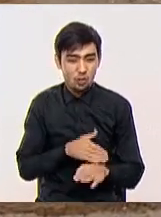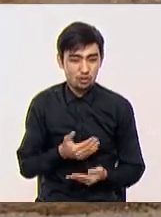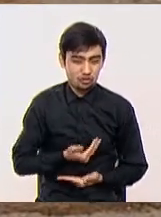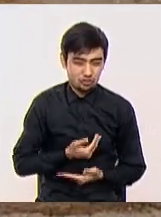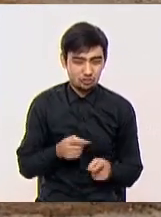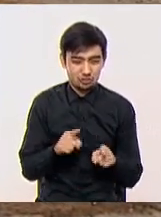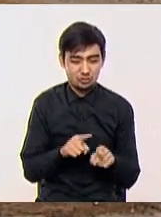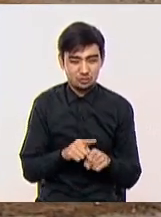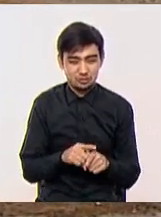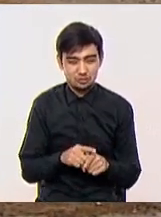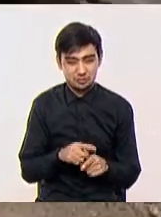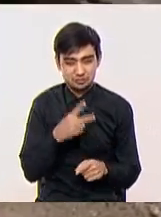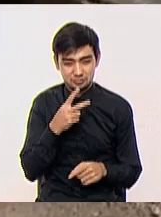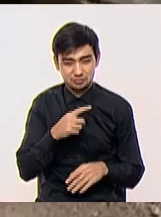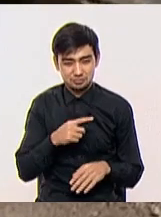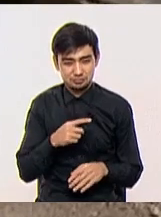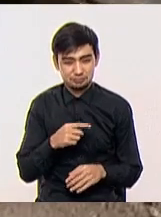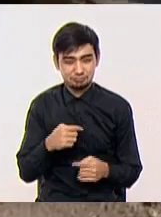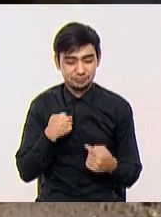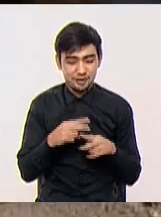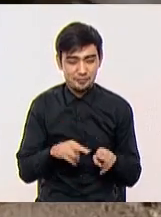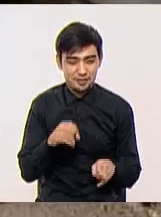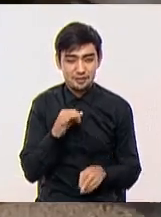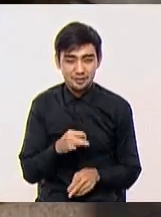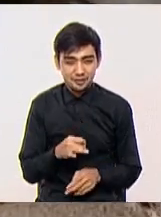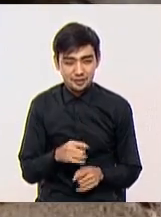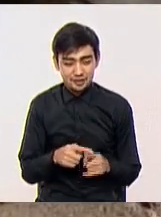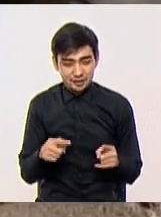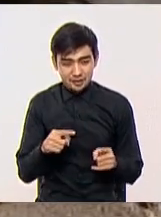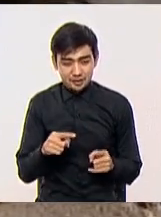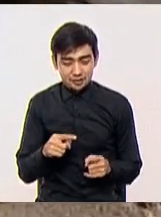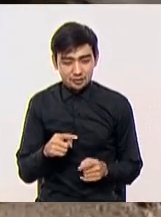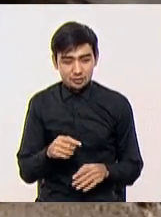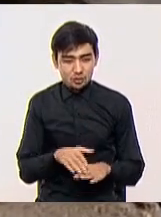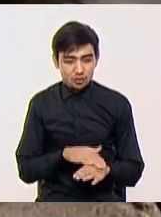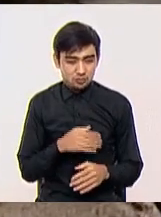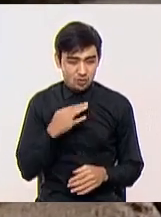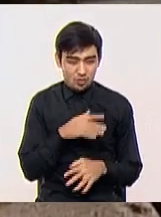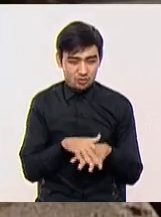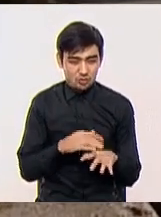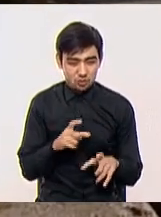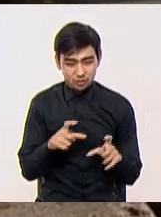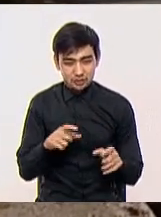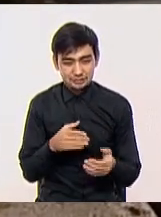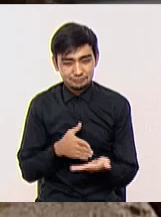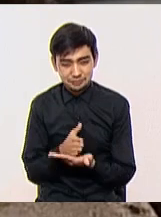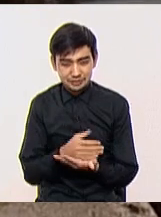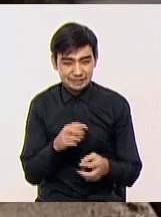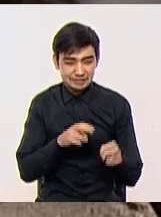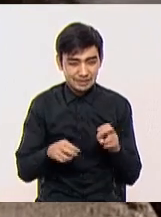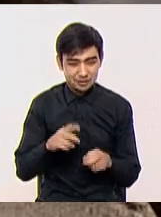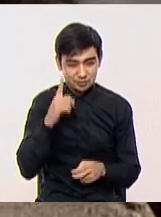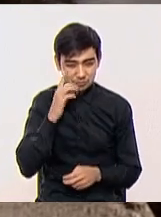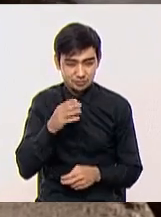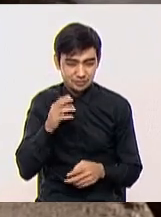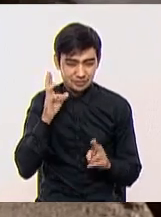тоже как таковое мучение. Будет перенаселение. Земля забьется, слишком много людей, будут искать пути, как их истреблять,